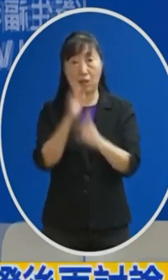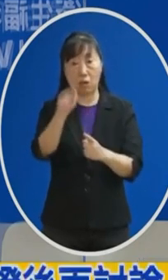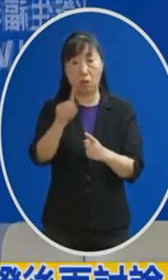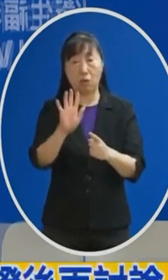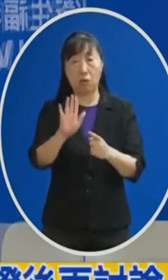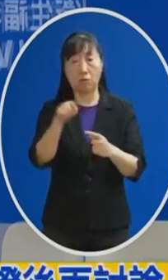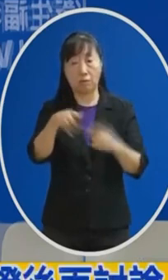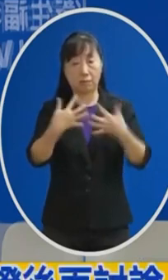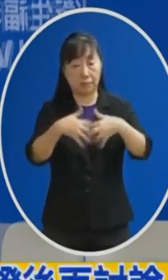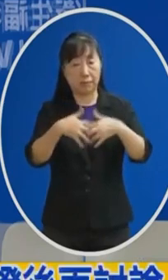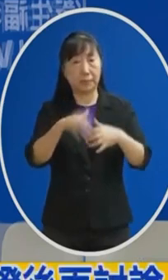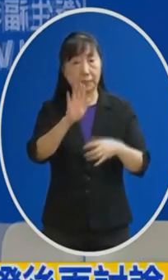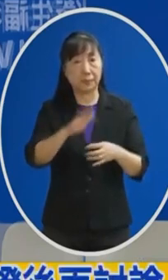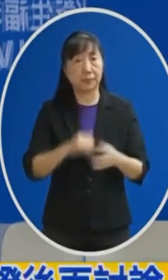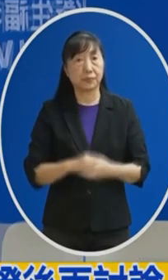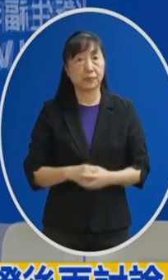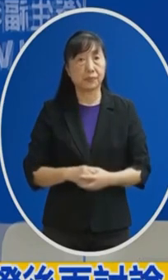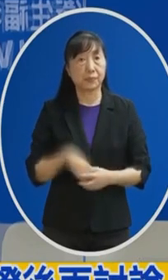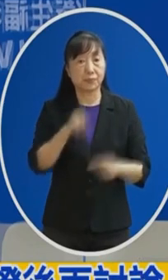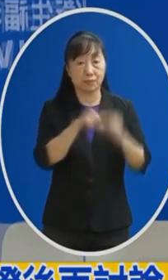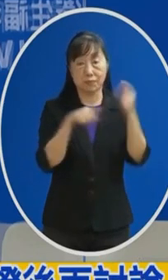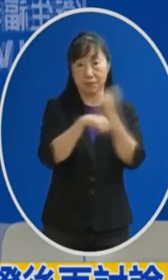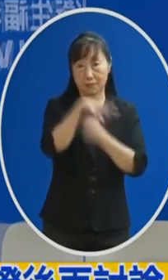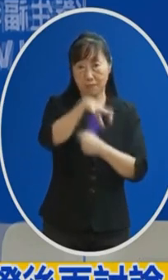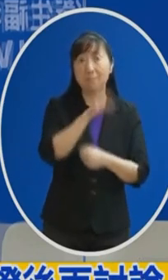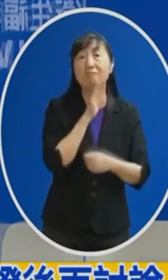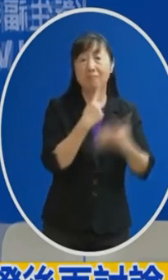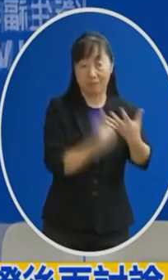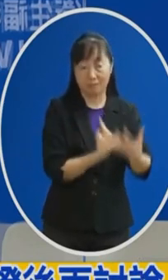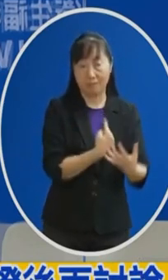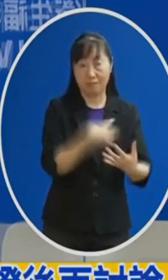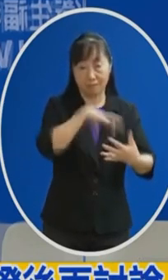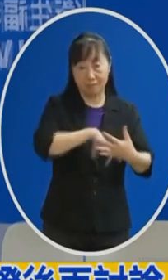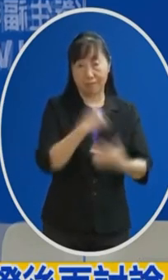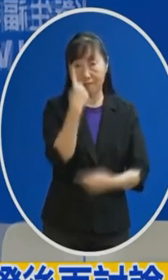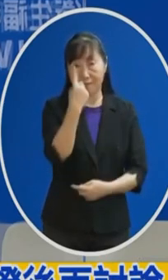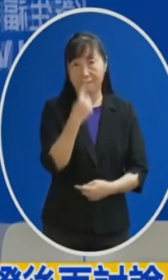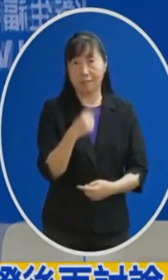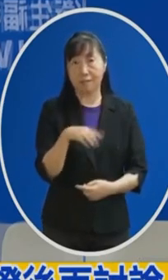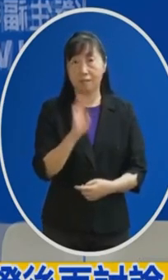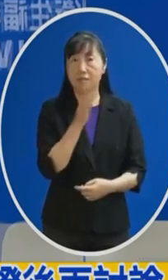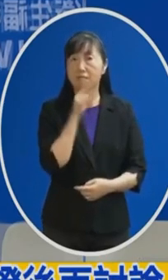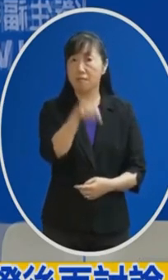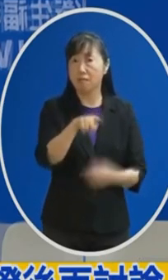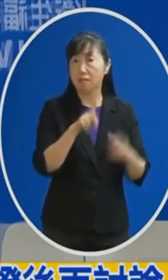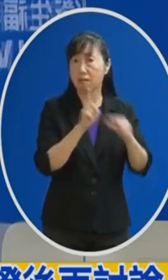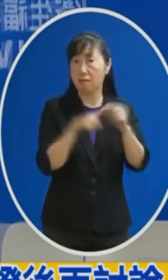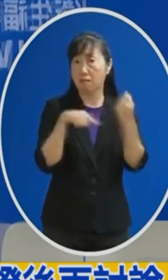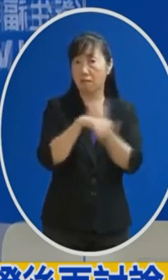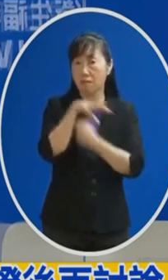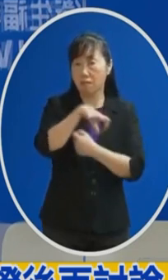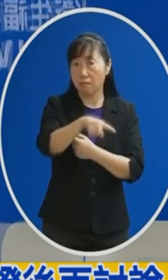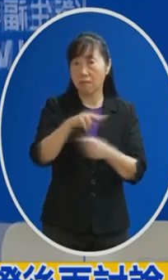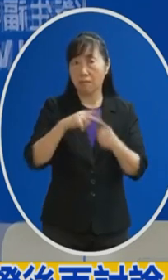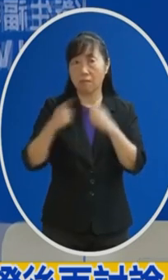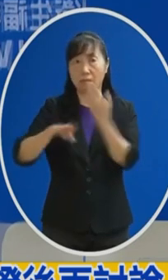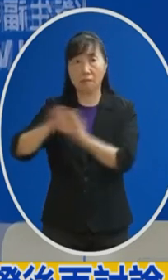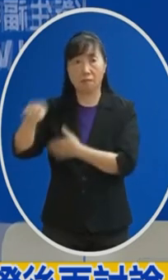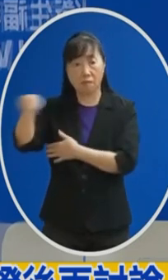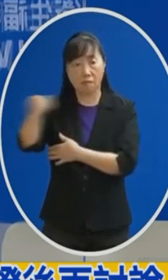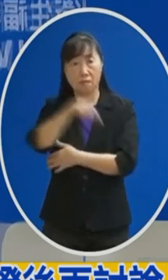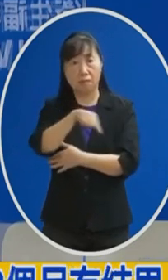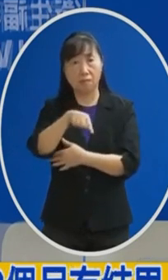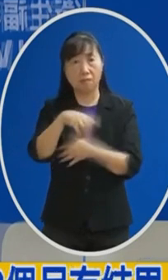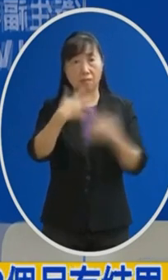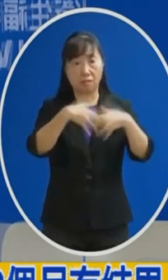机台，中研院是其中一家哈。不过这个中研院的大概跟其他的我们这些扩充的这些检验